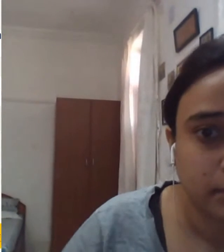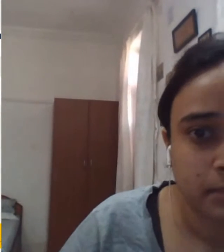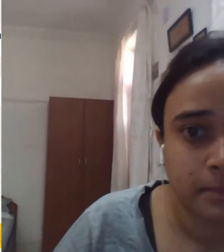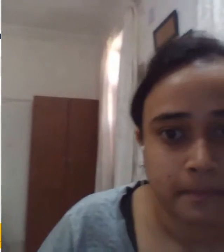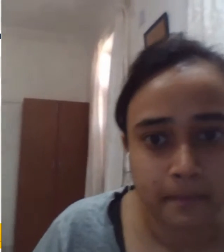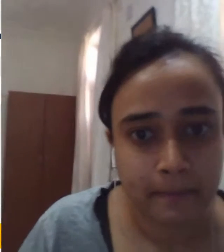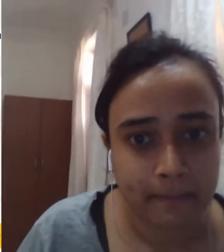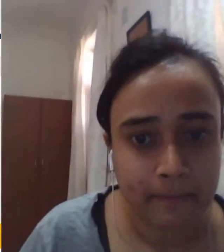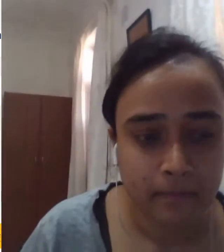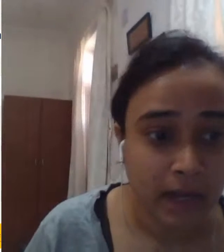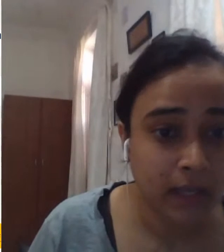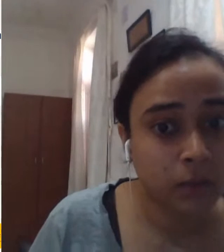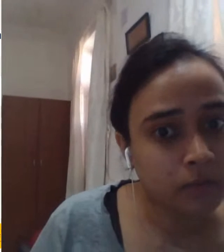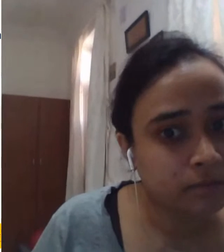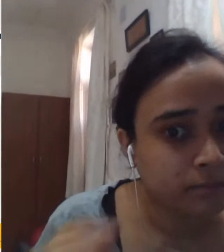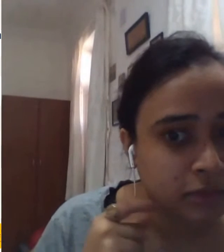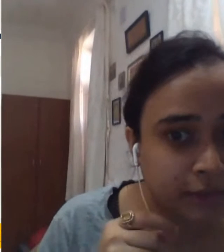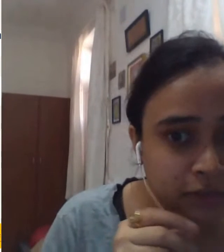हेलो